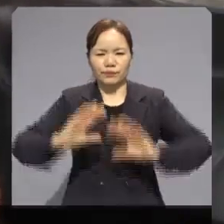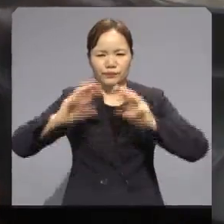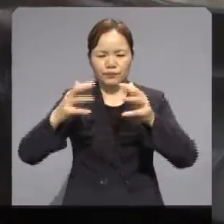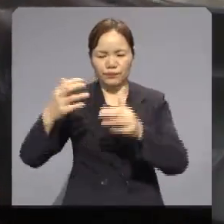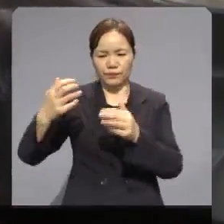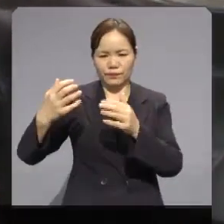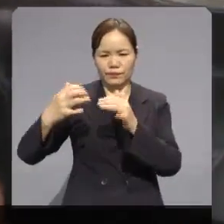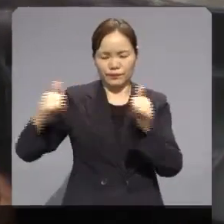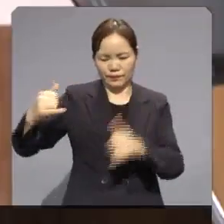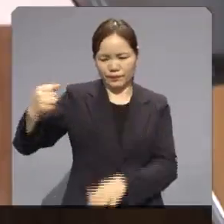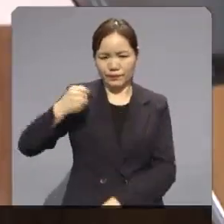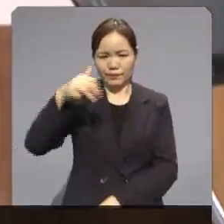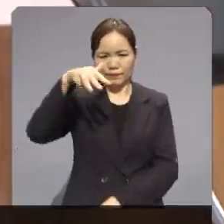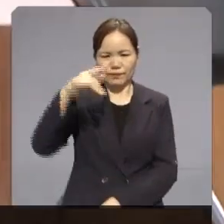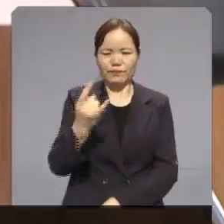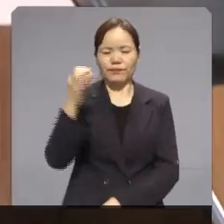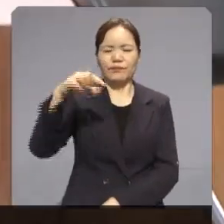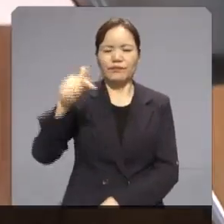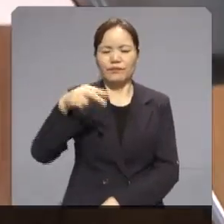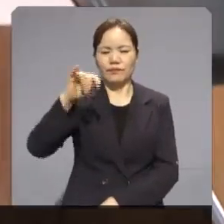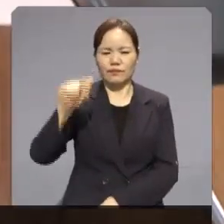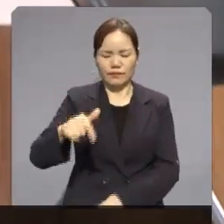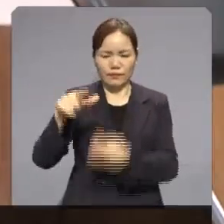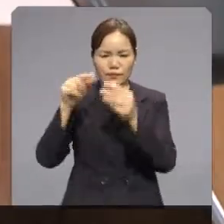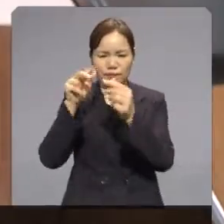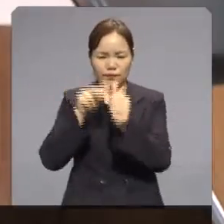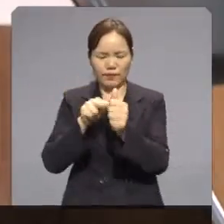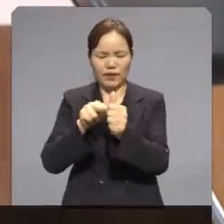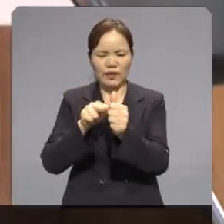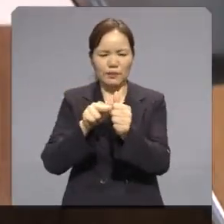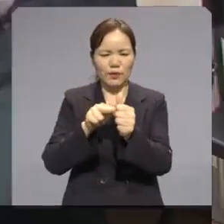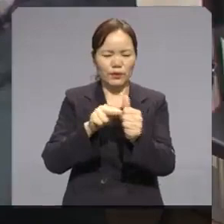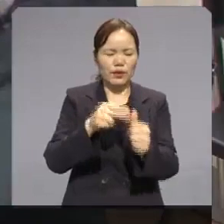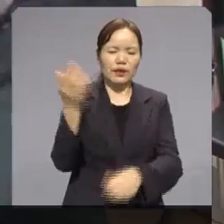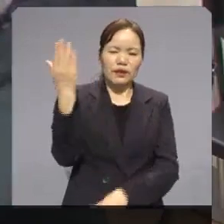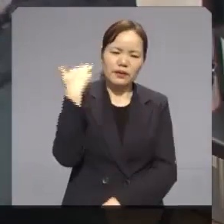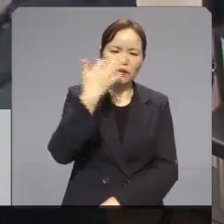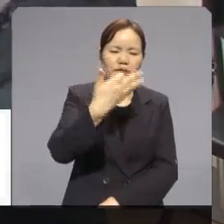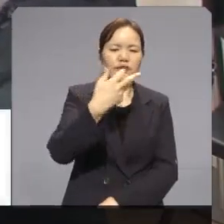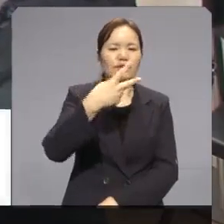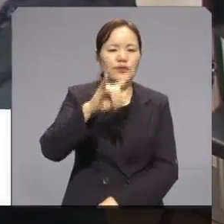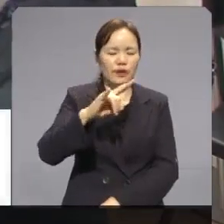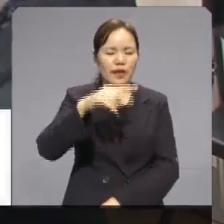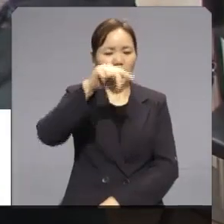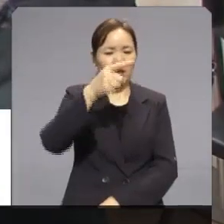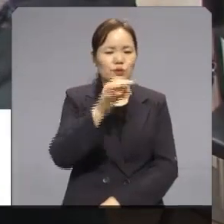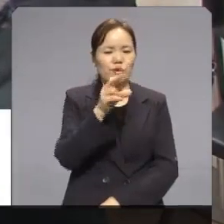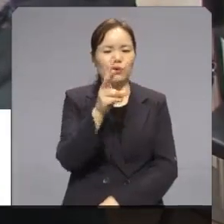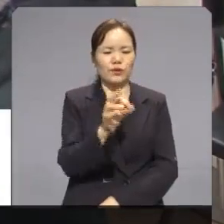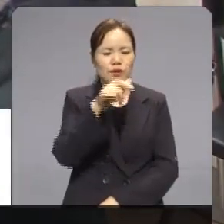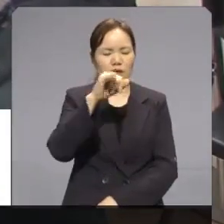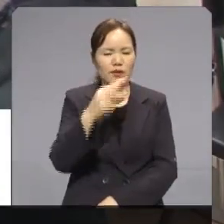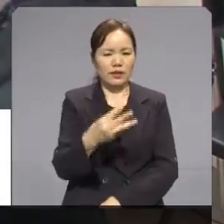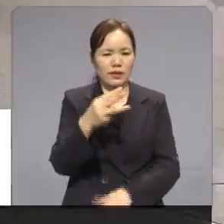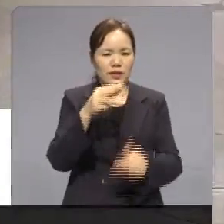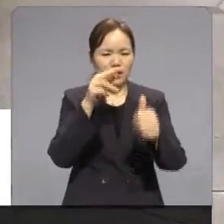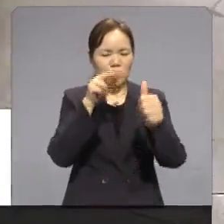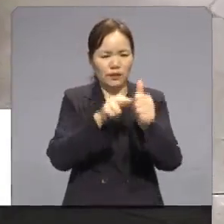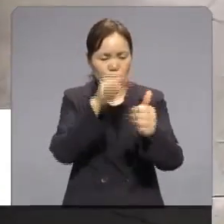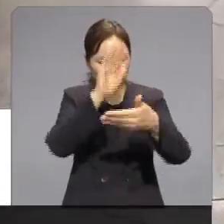국민의힘 최원식 후보는 19대 총선 계양을 해서 송영길 전 대표의 뒤를 이어 민주당 후보로